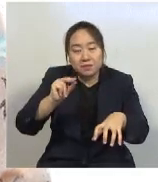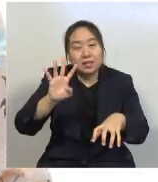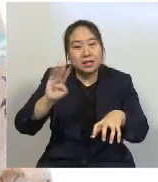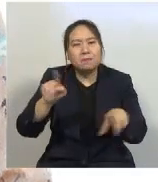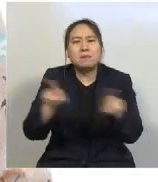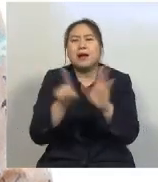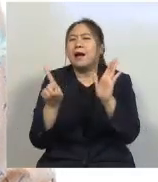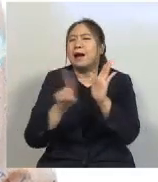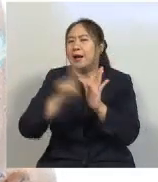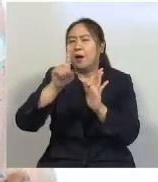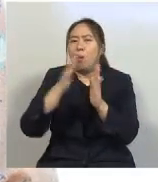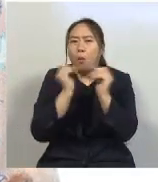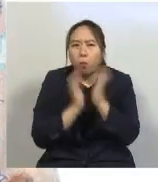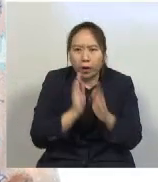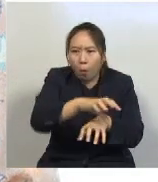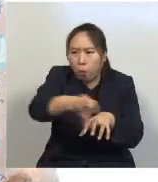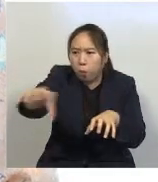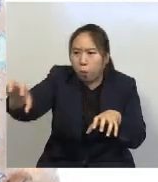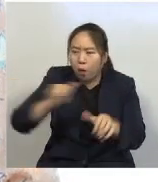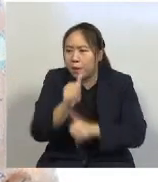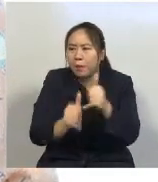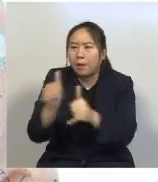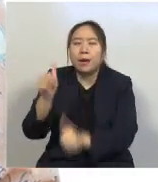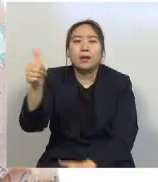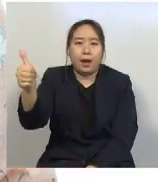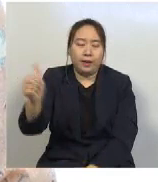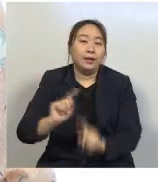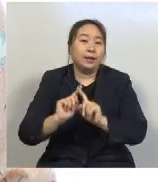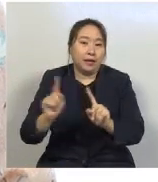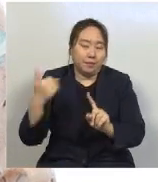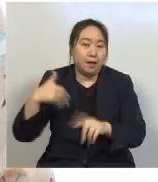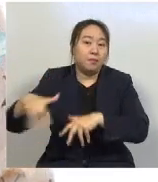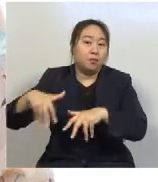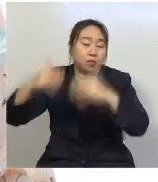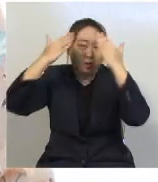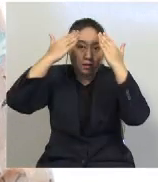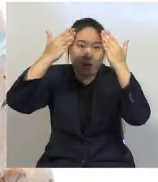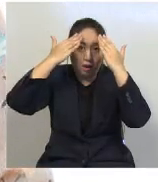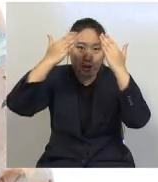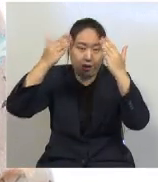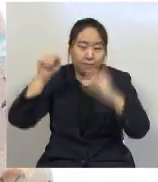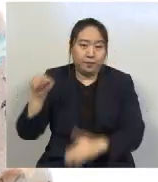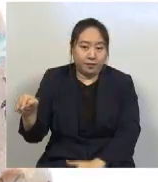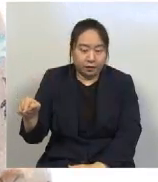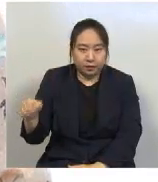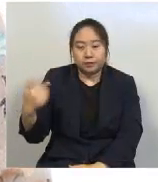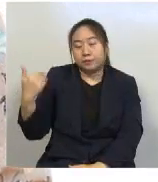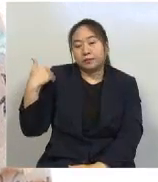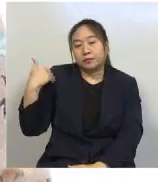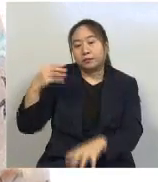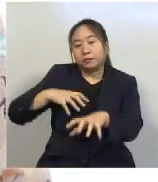นี่ได้ทำบุญหลายวัดนะครับแต่ในส่วนของพี่น้องที่นับถือศาสนาอิสลามที่จะรายล้อมอยู่ในบริเว